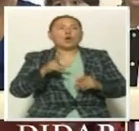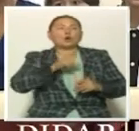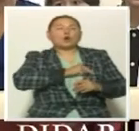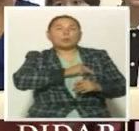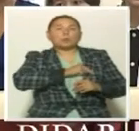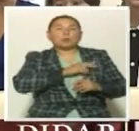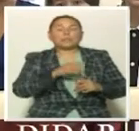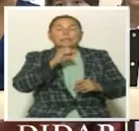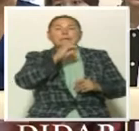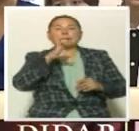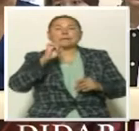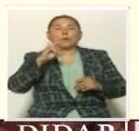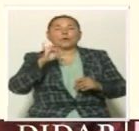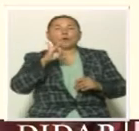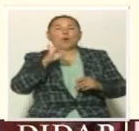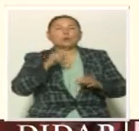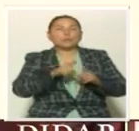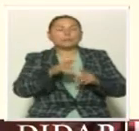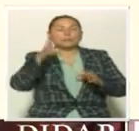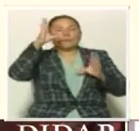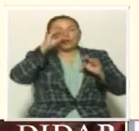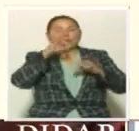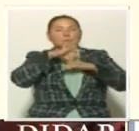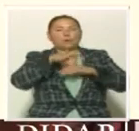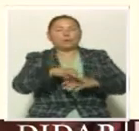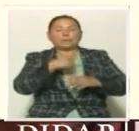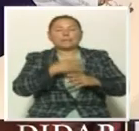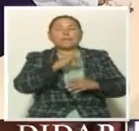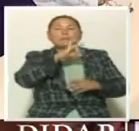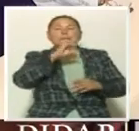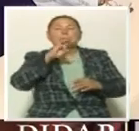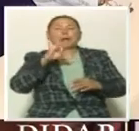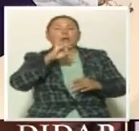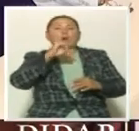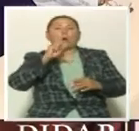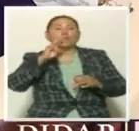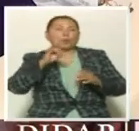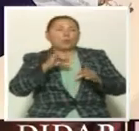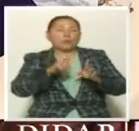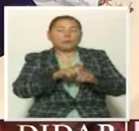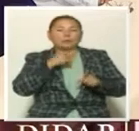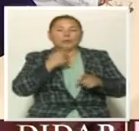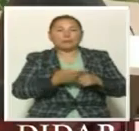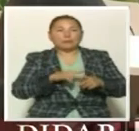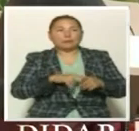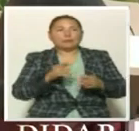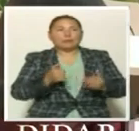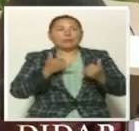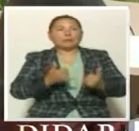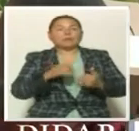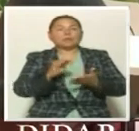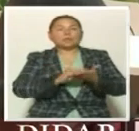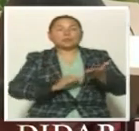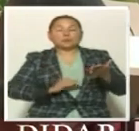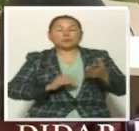иегері Есенғали Раушановты еске алу кеші өтті. Іс-шараға Есенғали Раушановтың көзін көріп батасын алған өлкемізге белгілі ақын